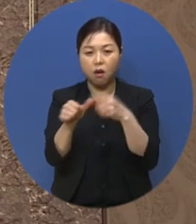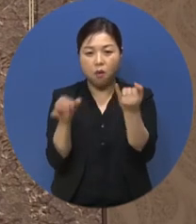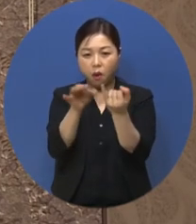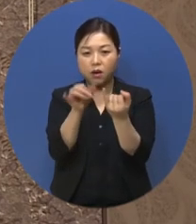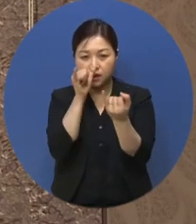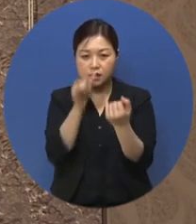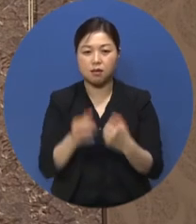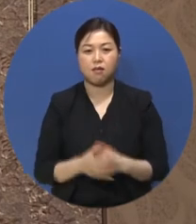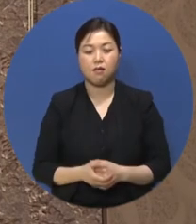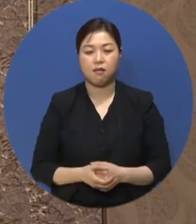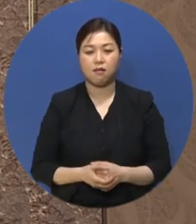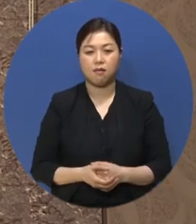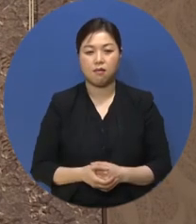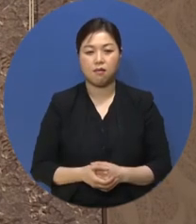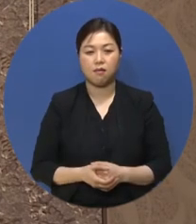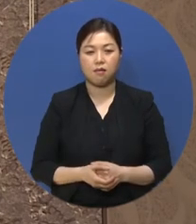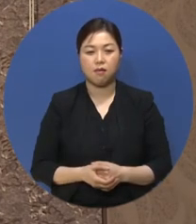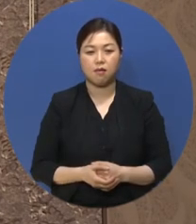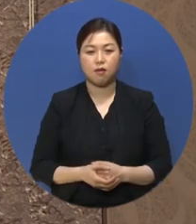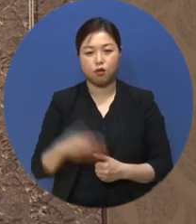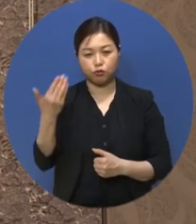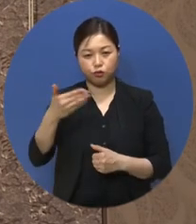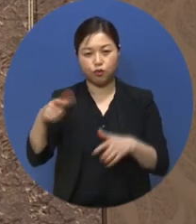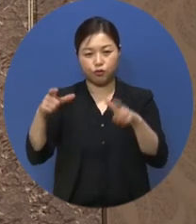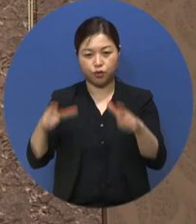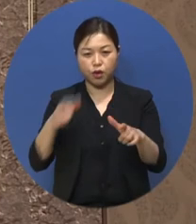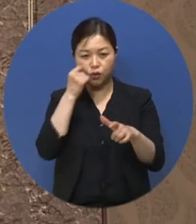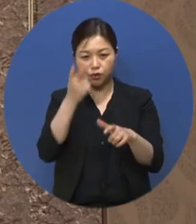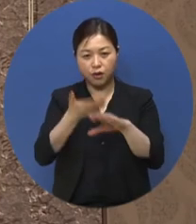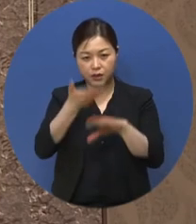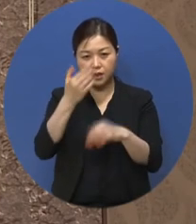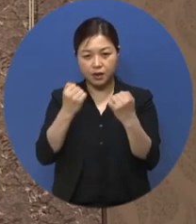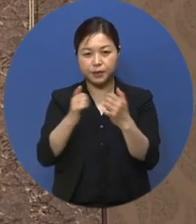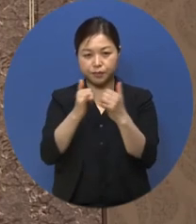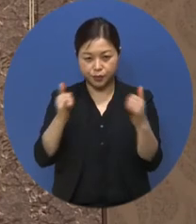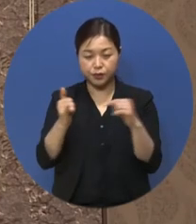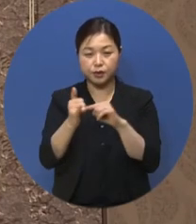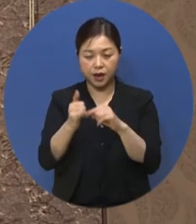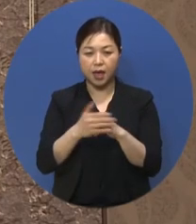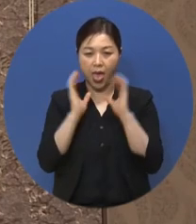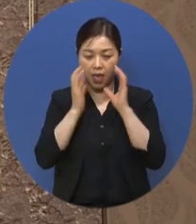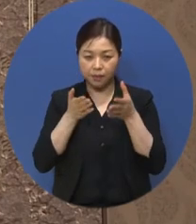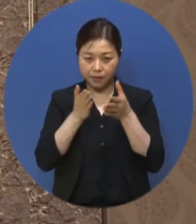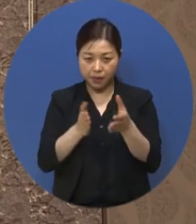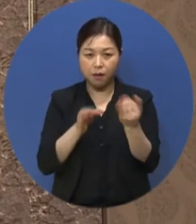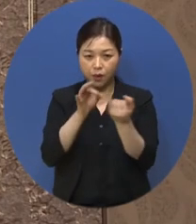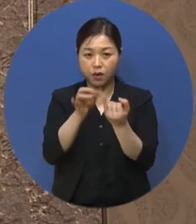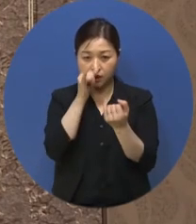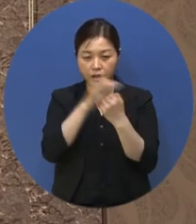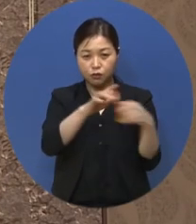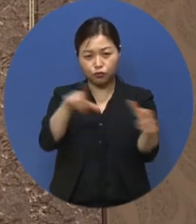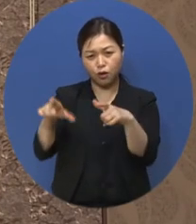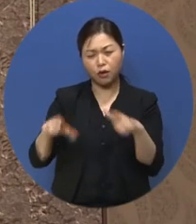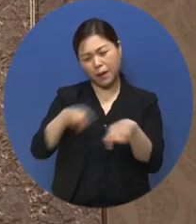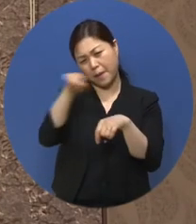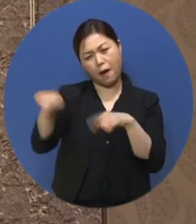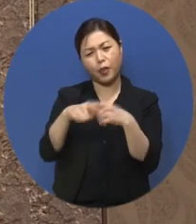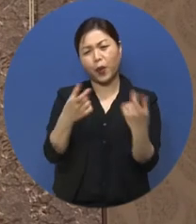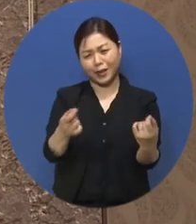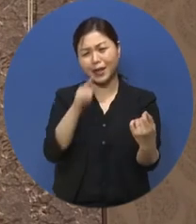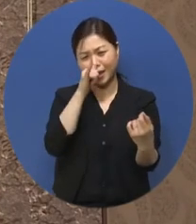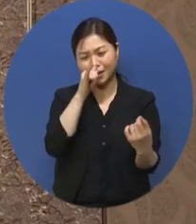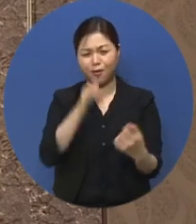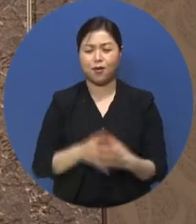네. 우리 구로구에 6개월 이상 거주하신 분 안에서는 어느 구나 다 있어요. 네. 확인해 보시면.